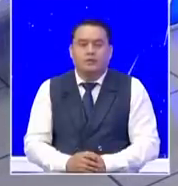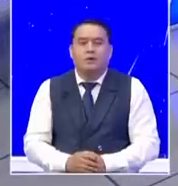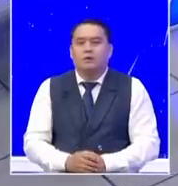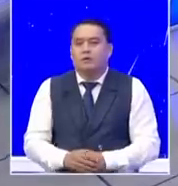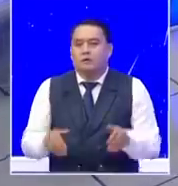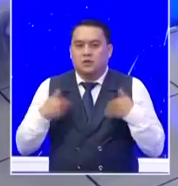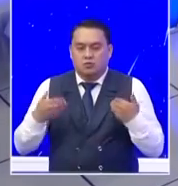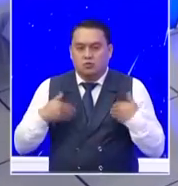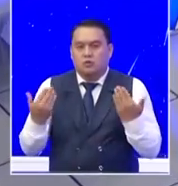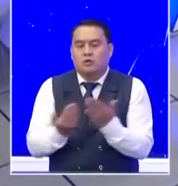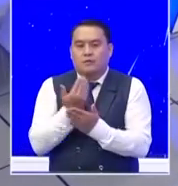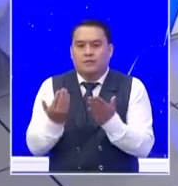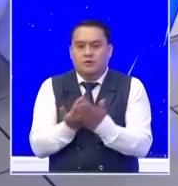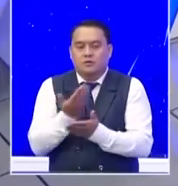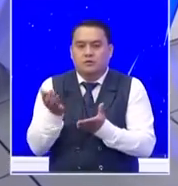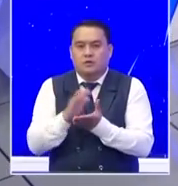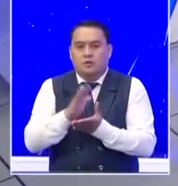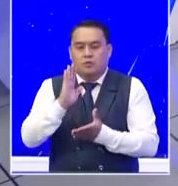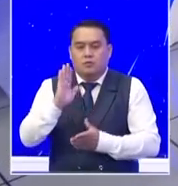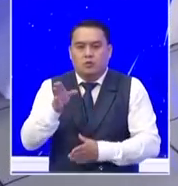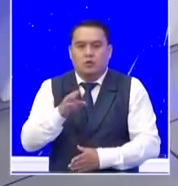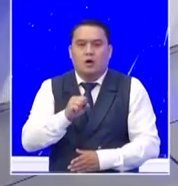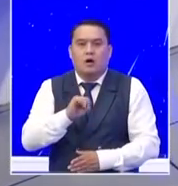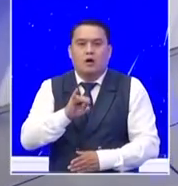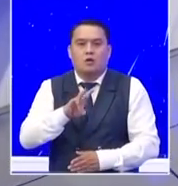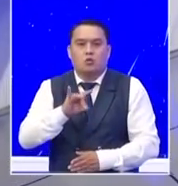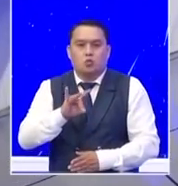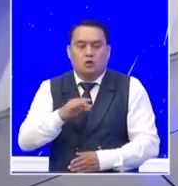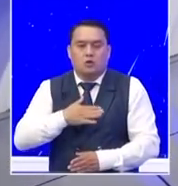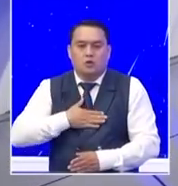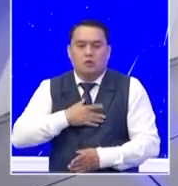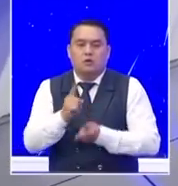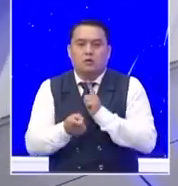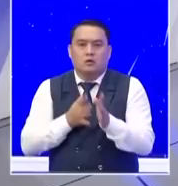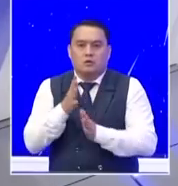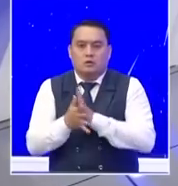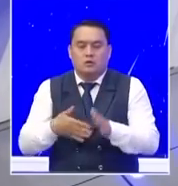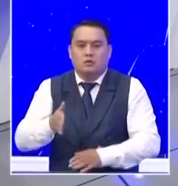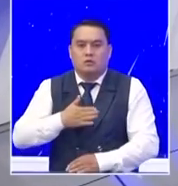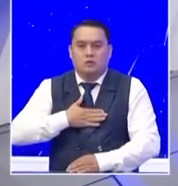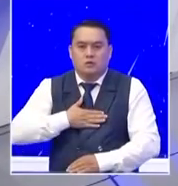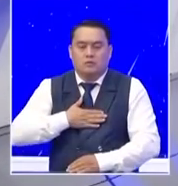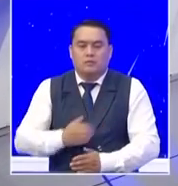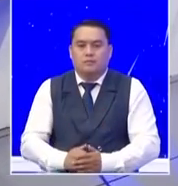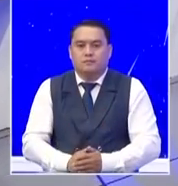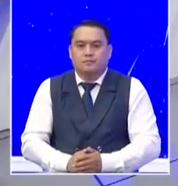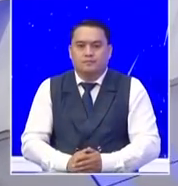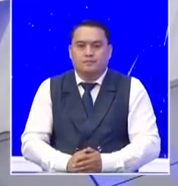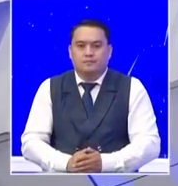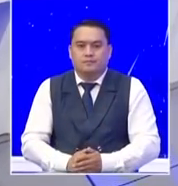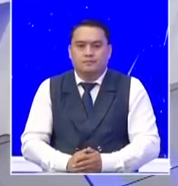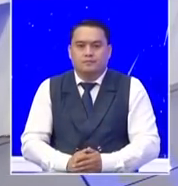Добрый вечер. В эфире телеканала ЖТСУ «Время новостей». В студии для вас работает Айнур Мейерханова. Сурдоперевод обеспечивает Марат Жумабеков.